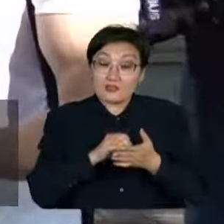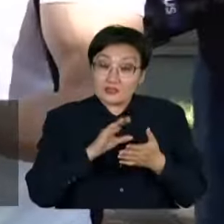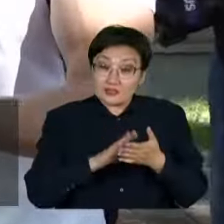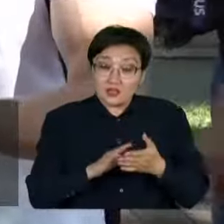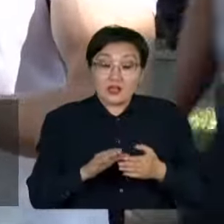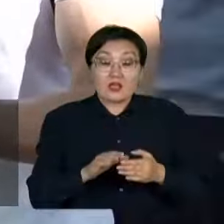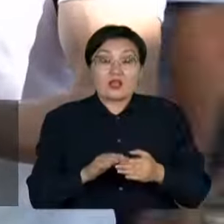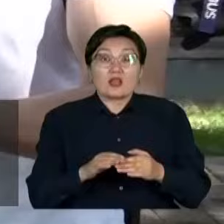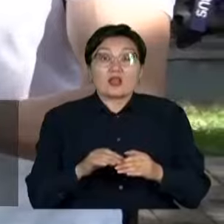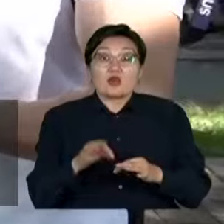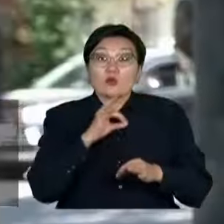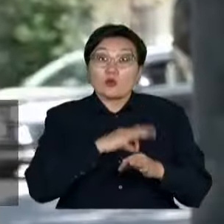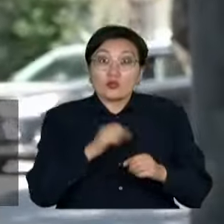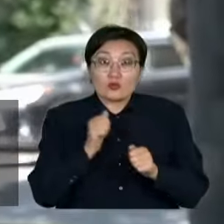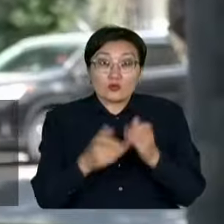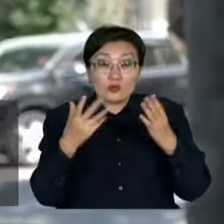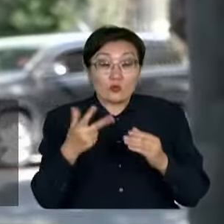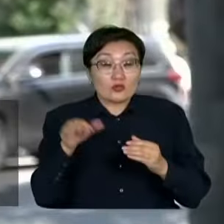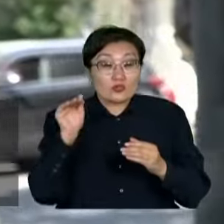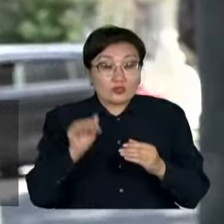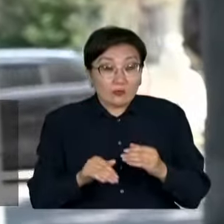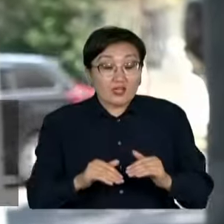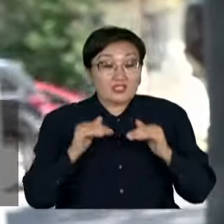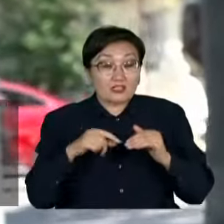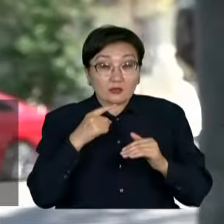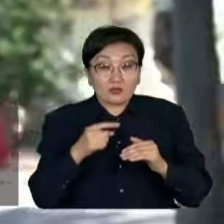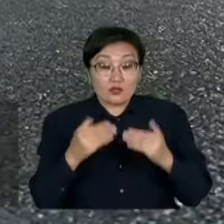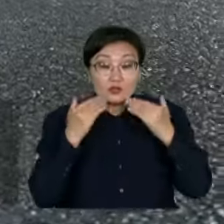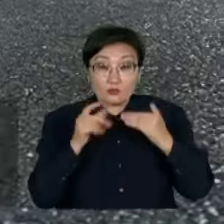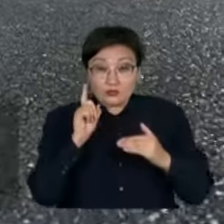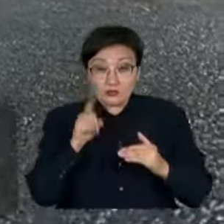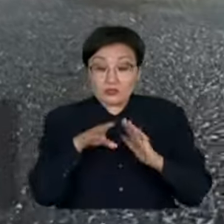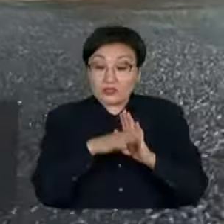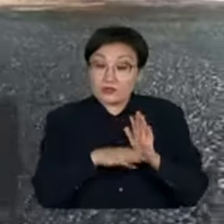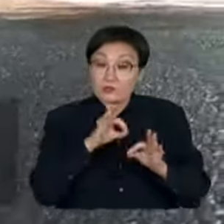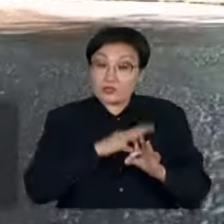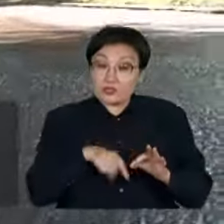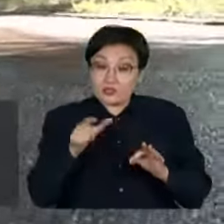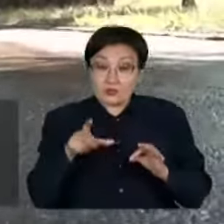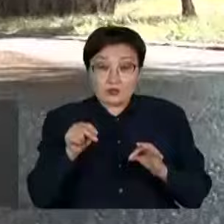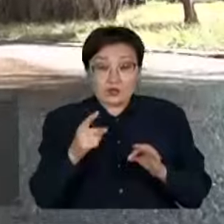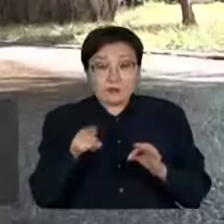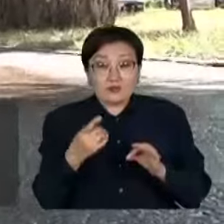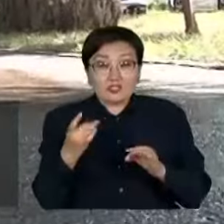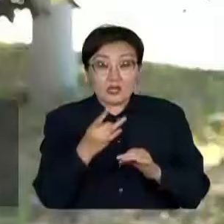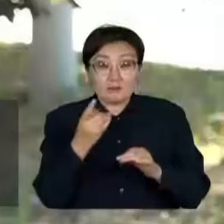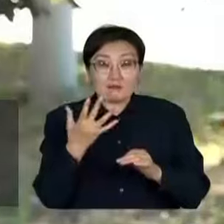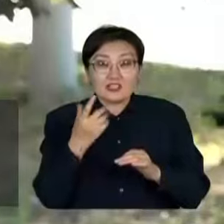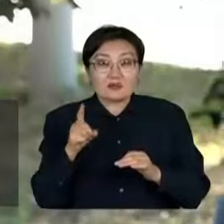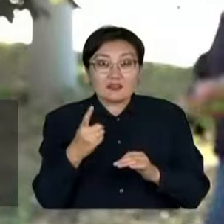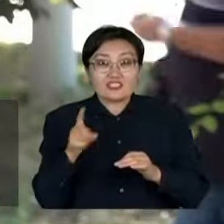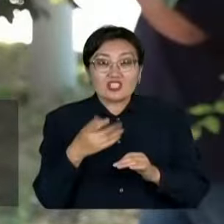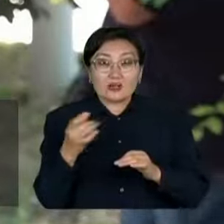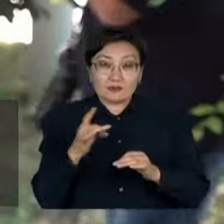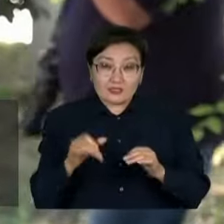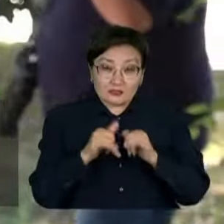сапар саны күніне 30 мың дейін жететін айтты. Тіпті соңғы бір жылдың ішінде жүйені қолданушылардың саны 1,5 есеге артыпты. Біздің